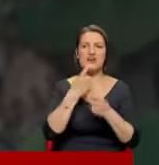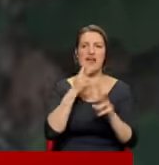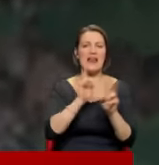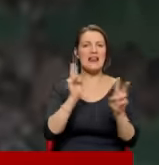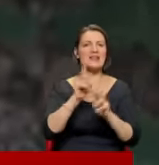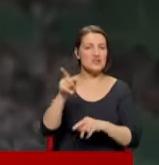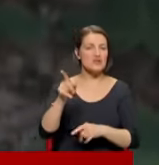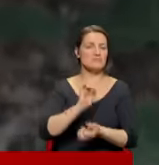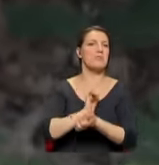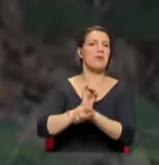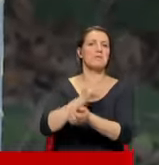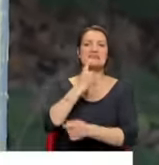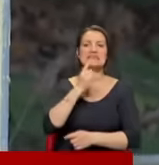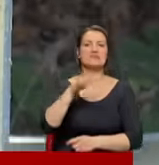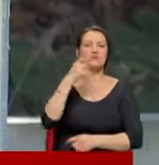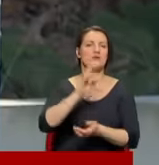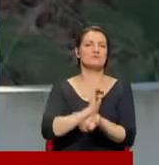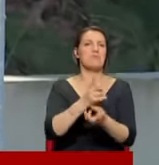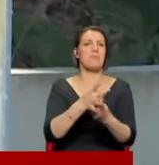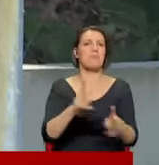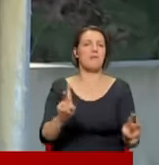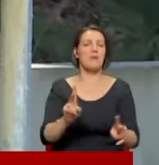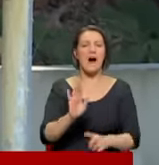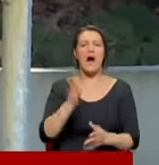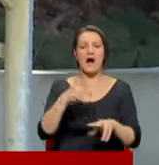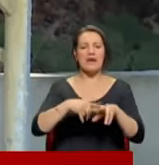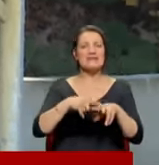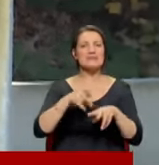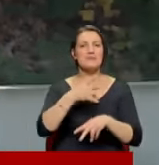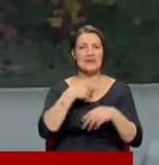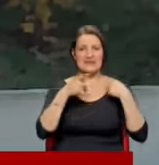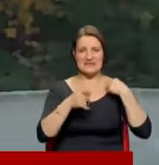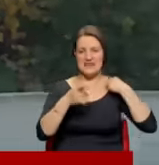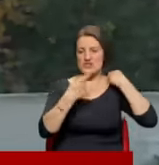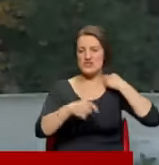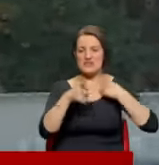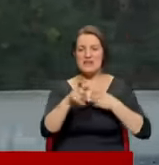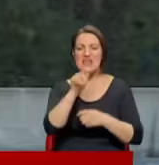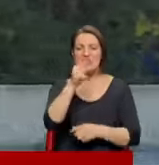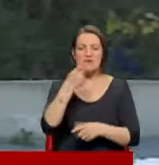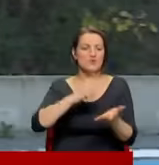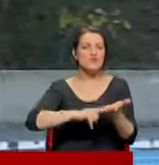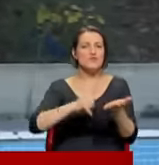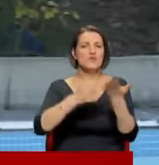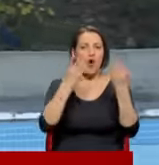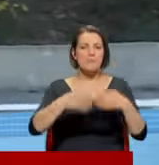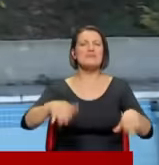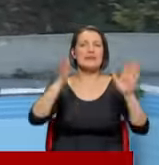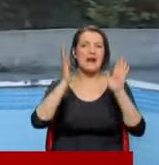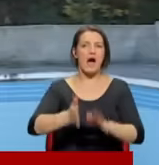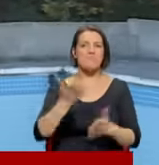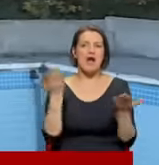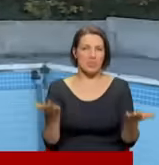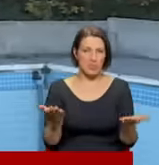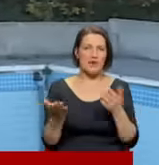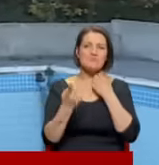elektrikçi tutuklandı. Bir yıl sonra o da cezaevinden çıktı. Akyazı Belediyesi ise işletmenin hiçbir ruhsatı olmamasına rağmen